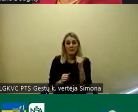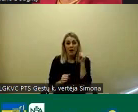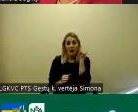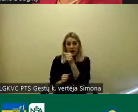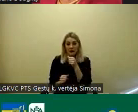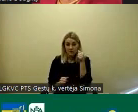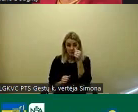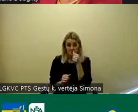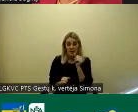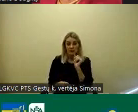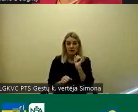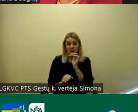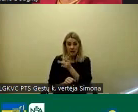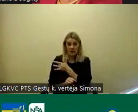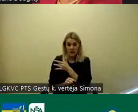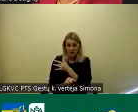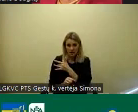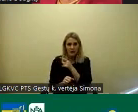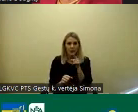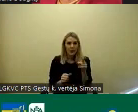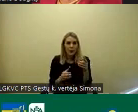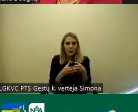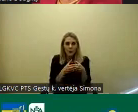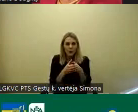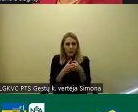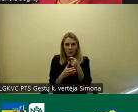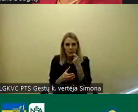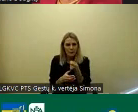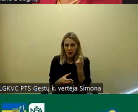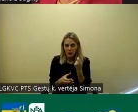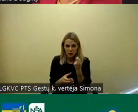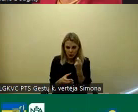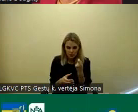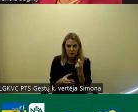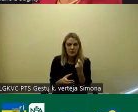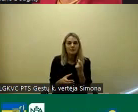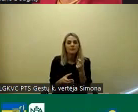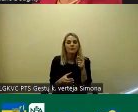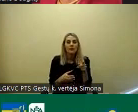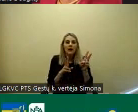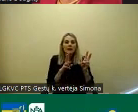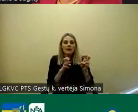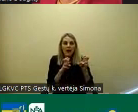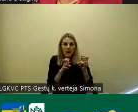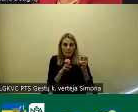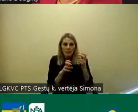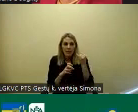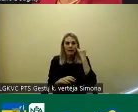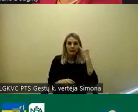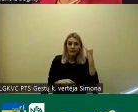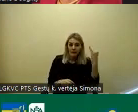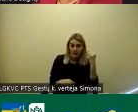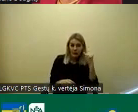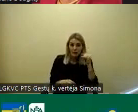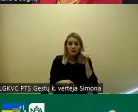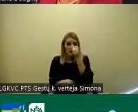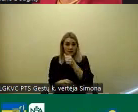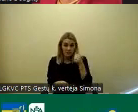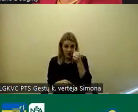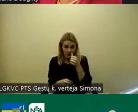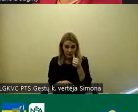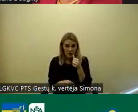temų grupė nedidukė, joje liko tema idėjos ir asmenybės, bet